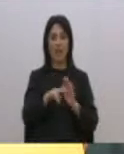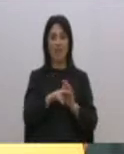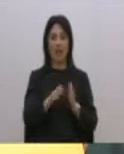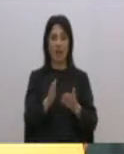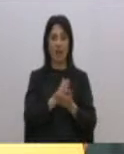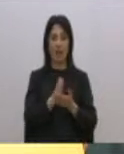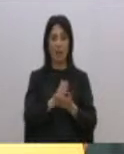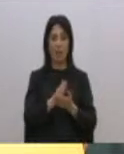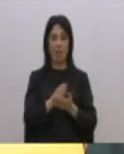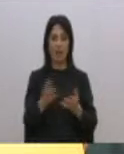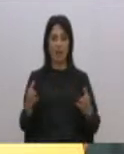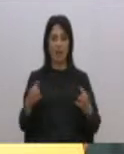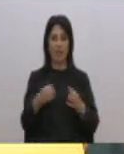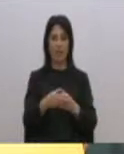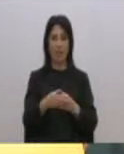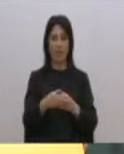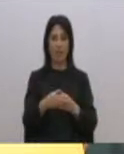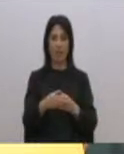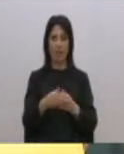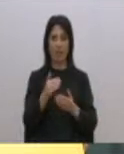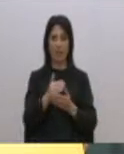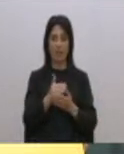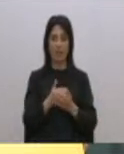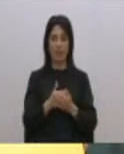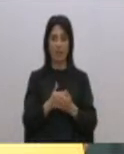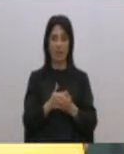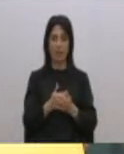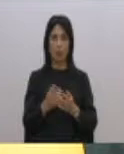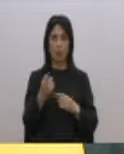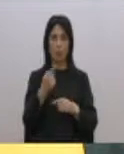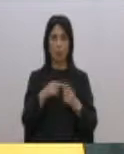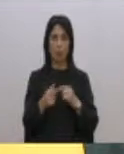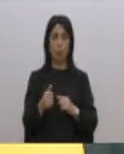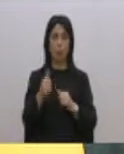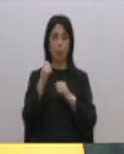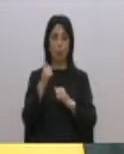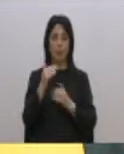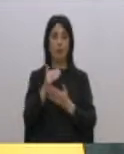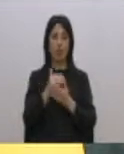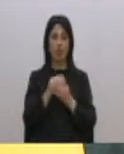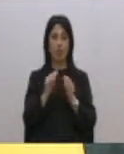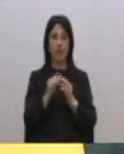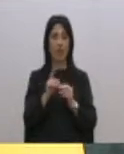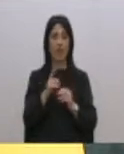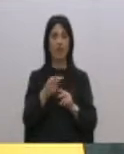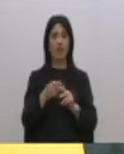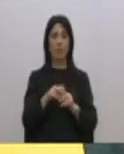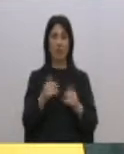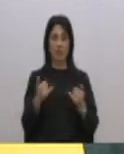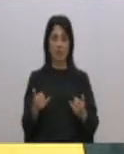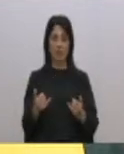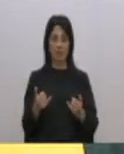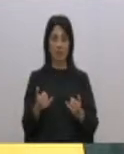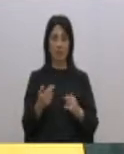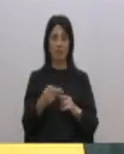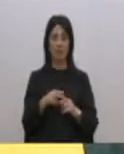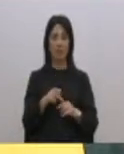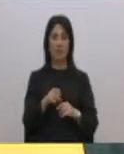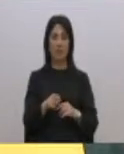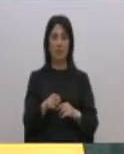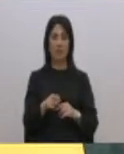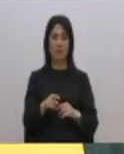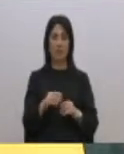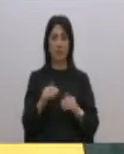ქვედანაყოფების ერთიანი, ასე ვთქვათ, სისტემა და უბრუნდებით სწორედ ამ რეჟიმს. Და რატომ? იმიტომ, რომ დღეს ეს, ასე